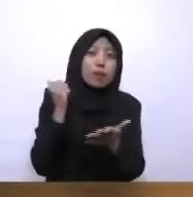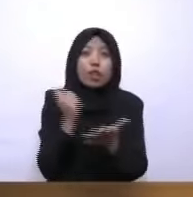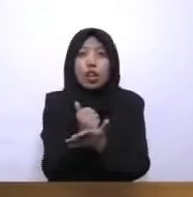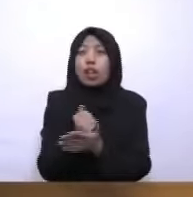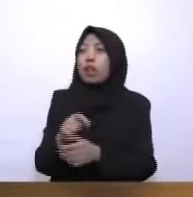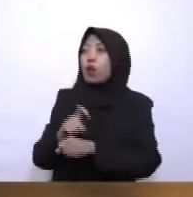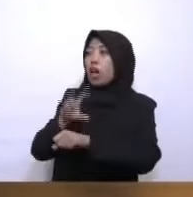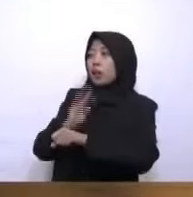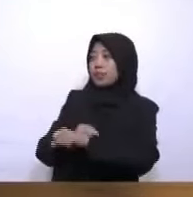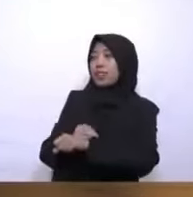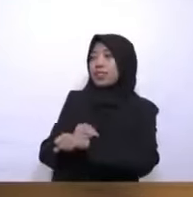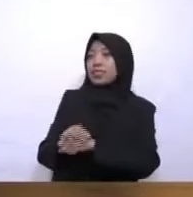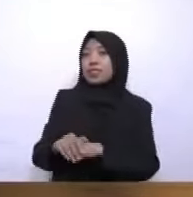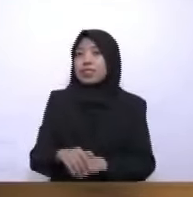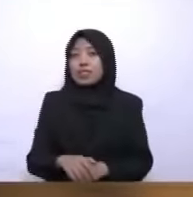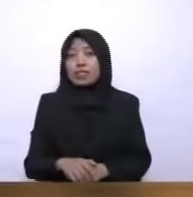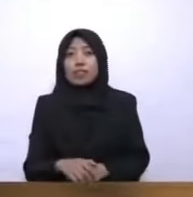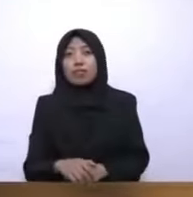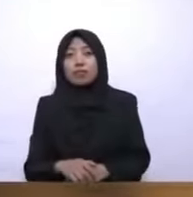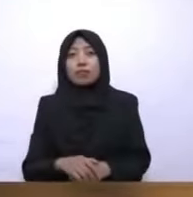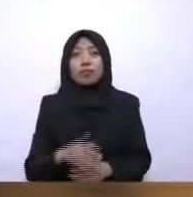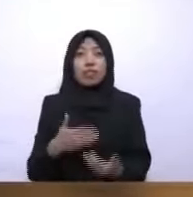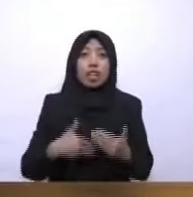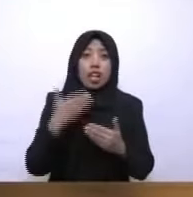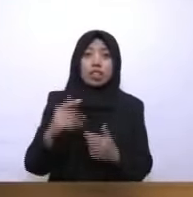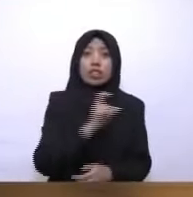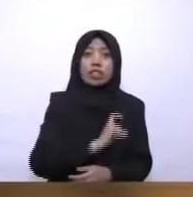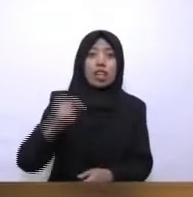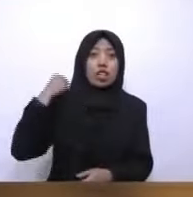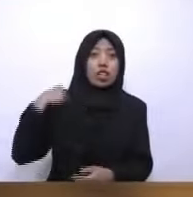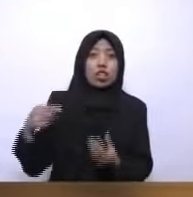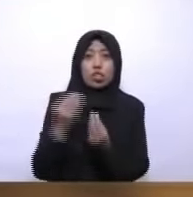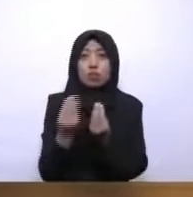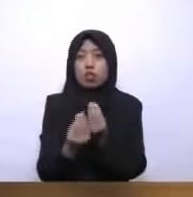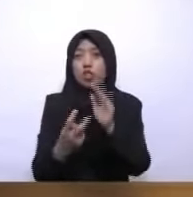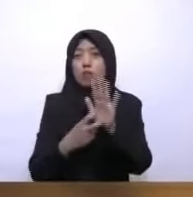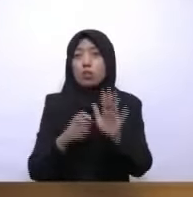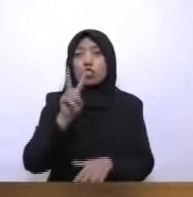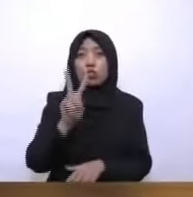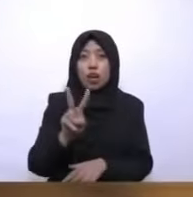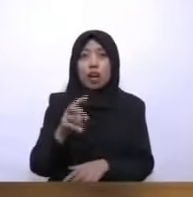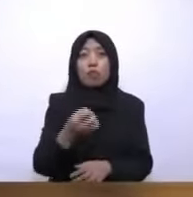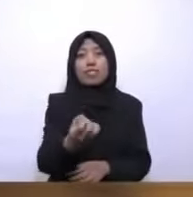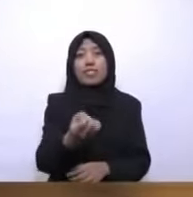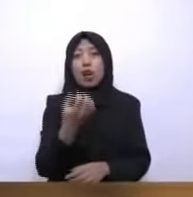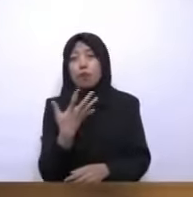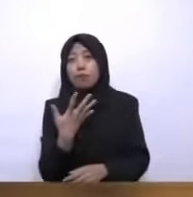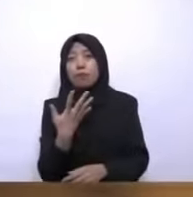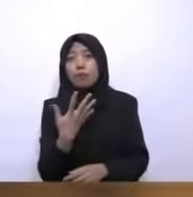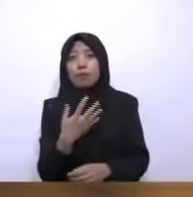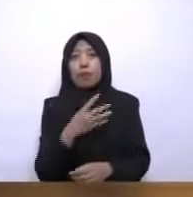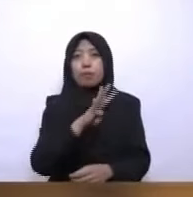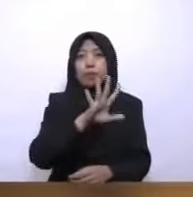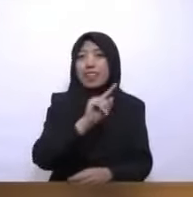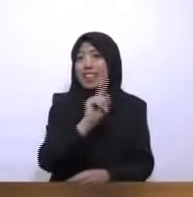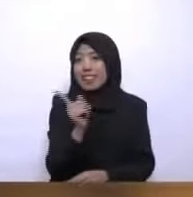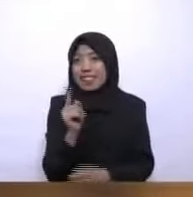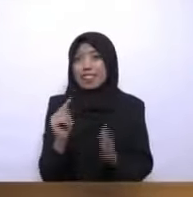Waktu habis, terima kasih. Berikutnya, Cawagub nomor urut 2 menanggapi kembali dalam waktu 45 detik dimulai saat